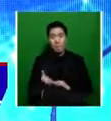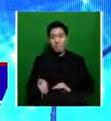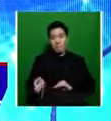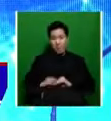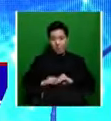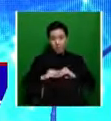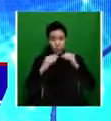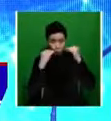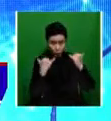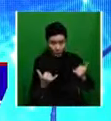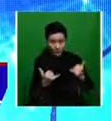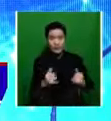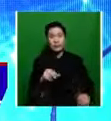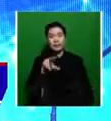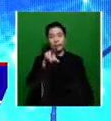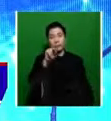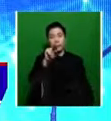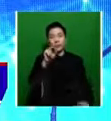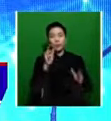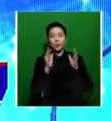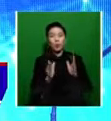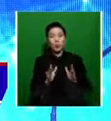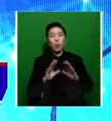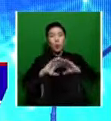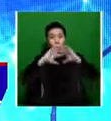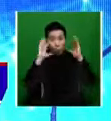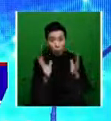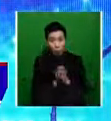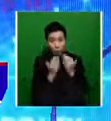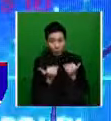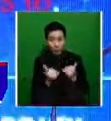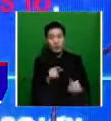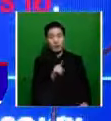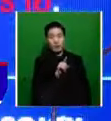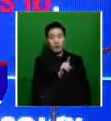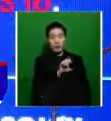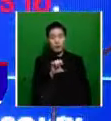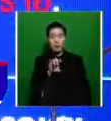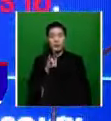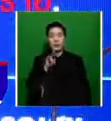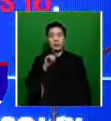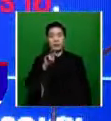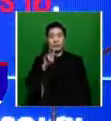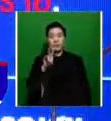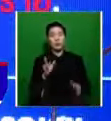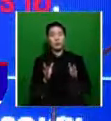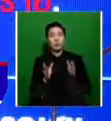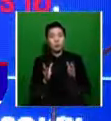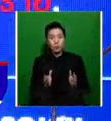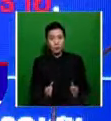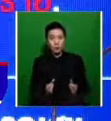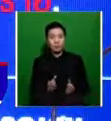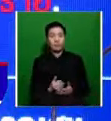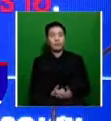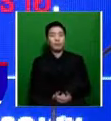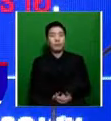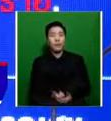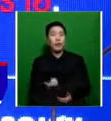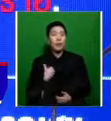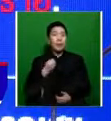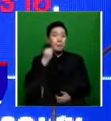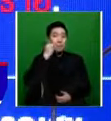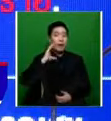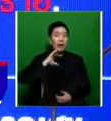อีก30รายนะครับก็เป็นขณะนี้ก็177รายนะครับก็กลับบ้าน